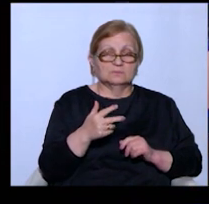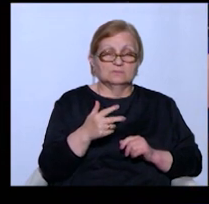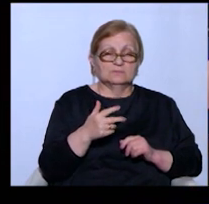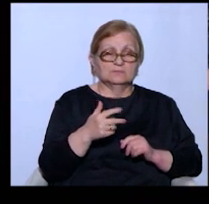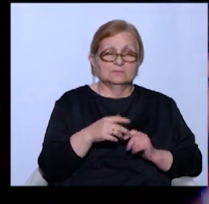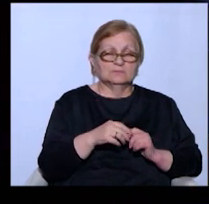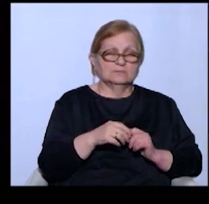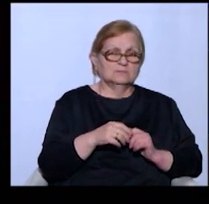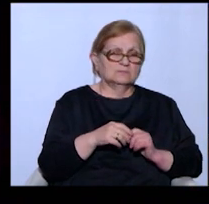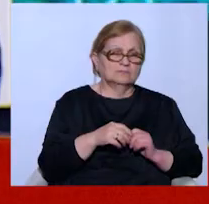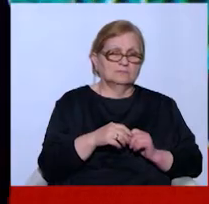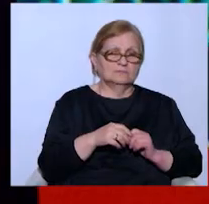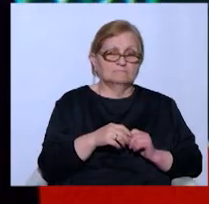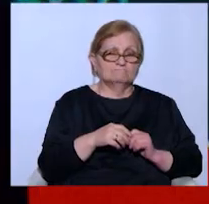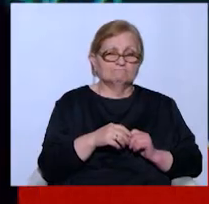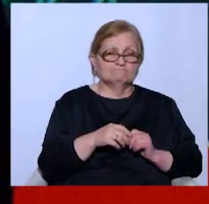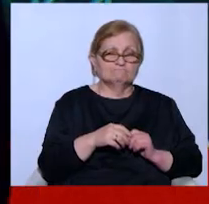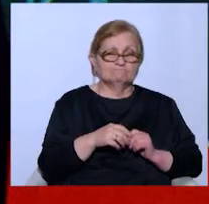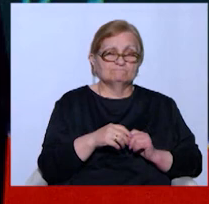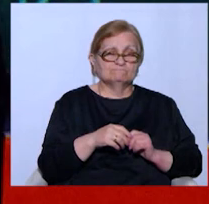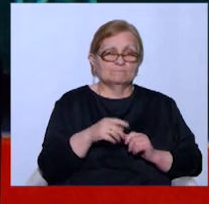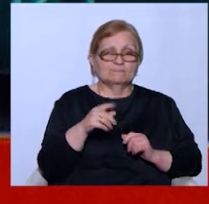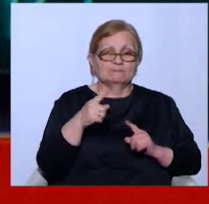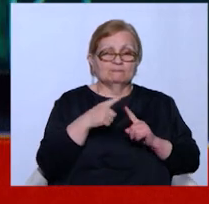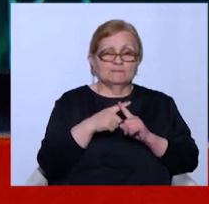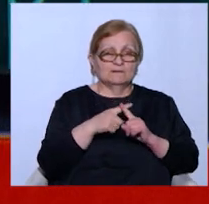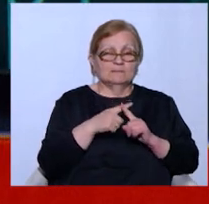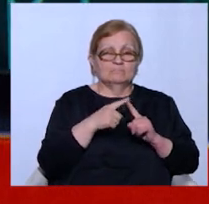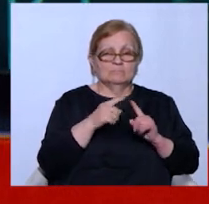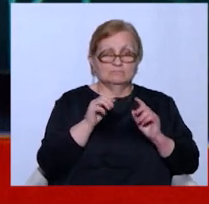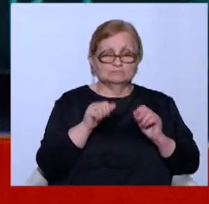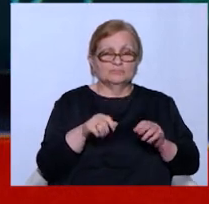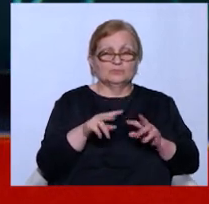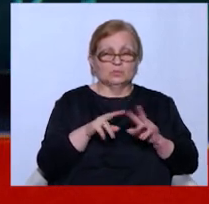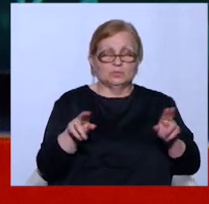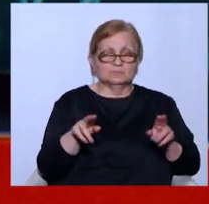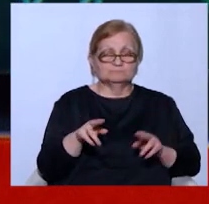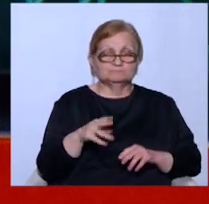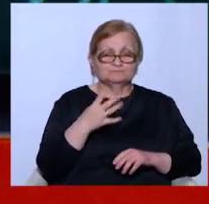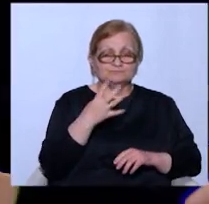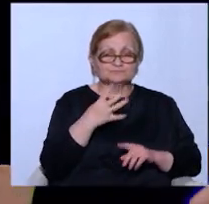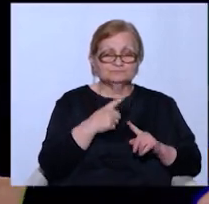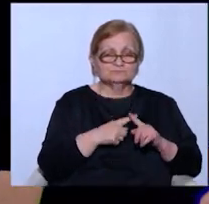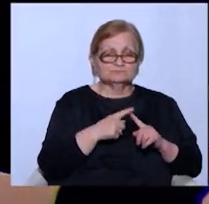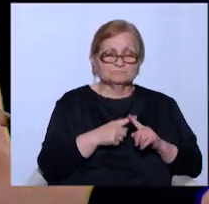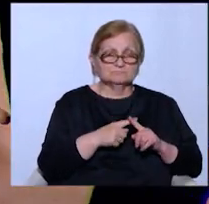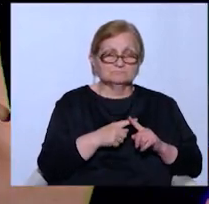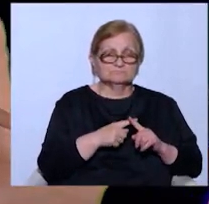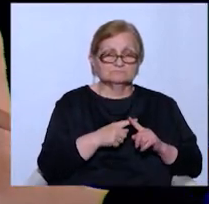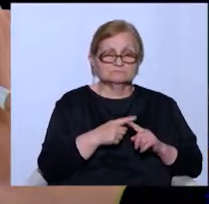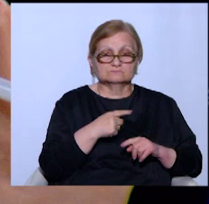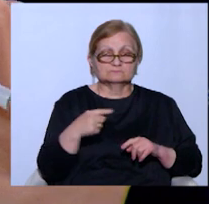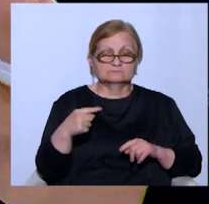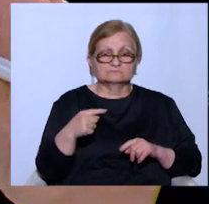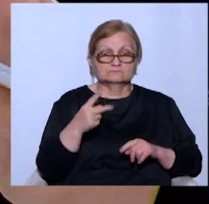აი ესე წარმოვადგენთ, ხო? ჩვენ ვთქვით, რომ პროპორციაში ჯვარედინი გამრავლების ტოლია. ანუ 4x